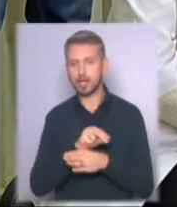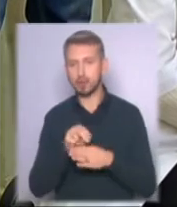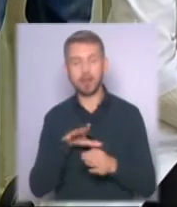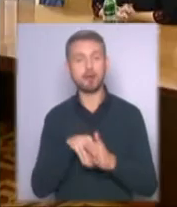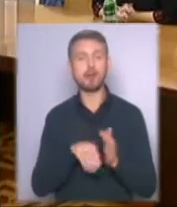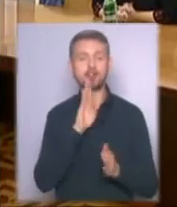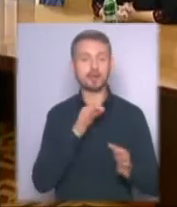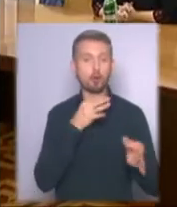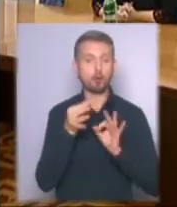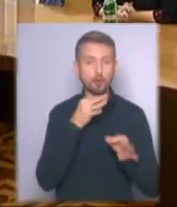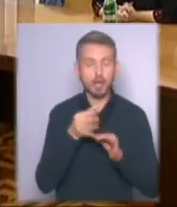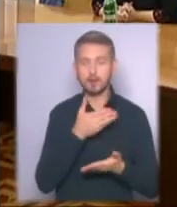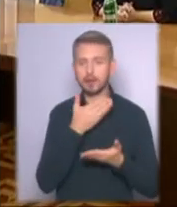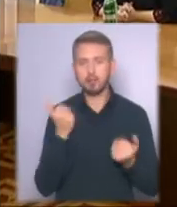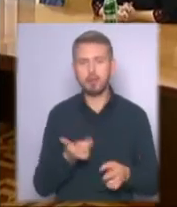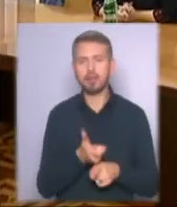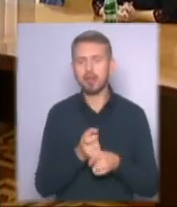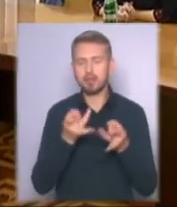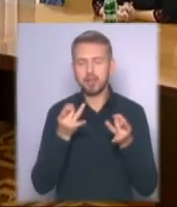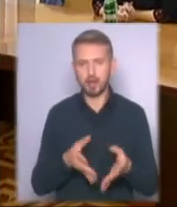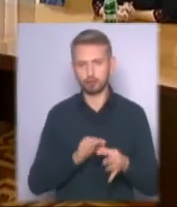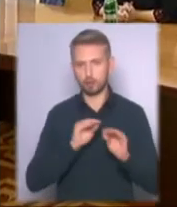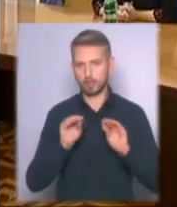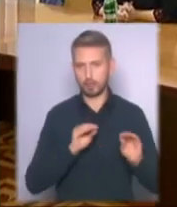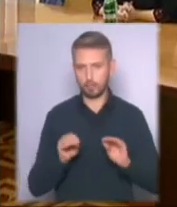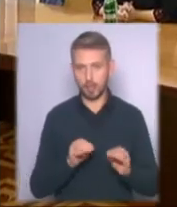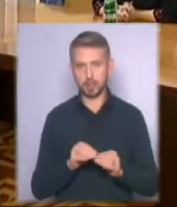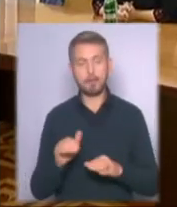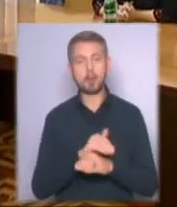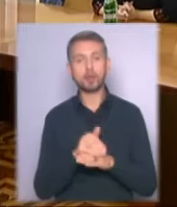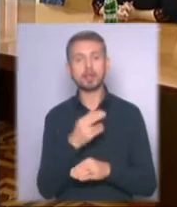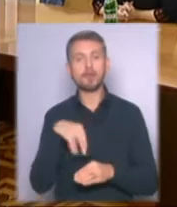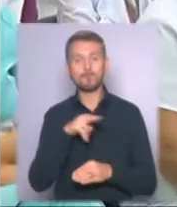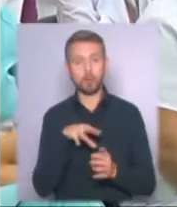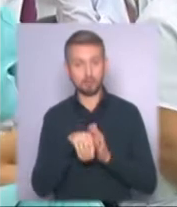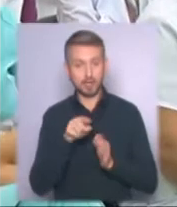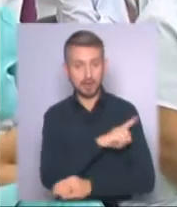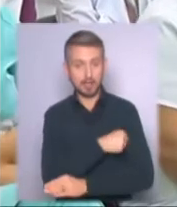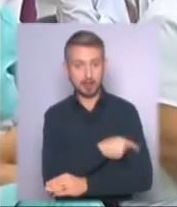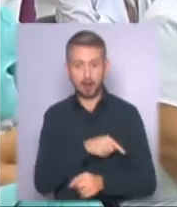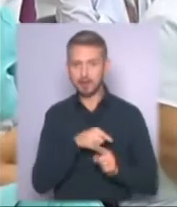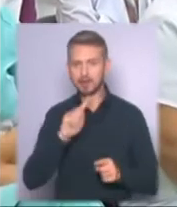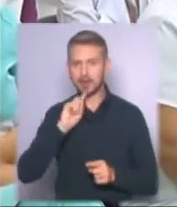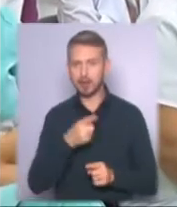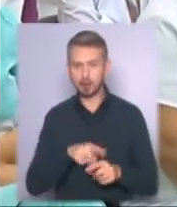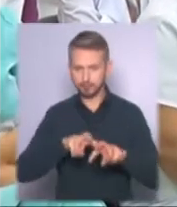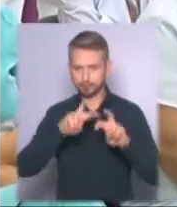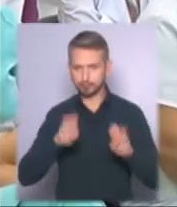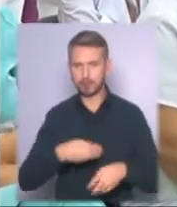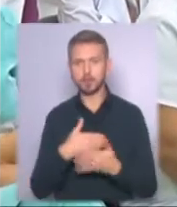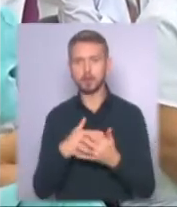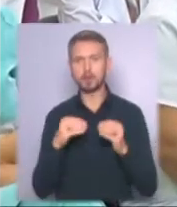немає найелементарнішого устаткування. Водночас благодійний фонд при цій лікарні за рік зібрав з пацієнток близько